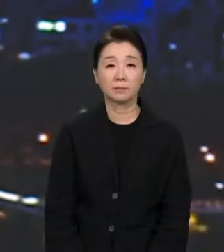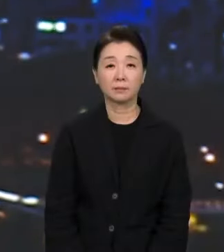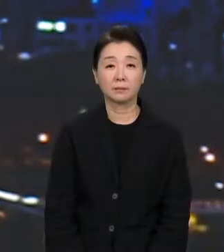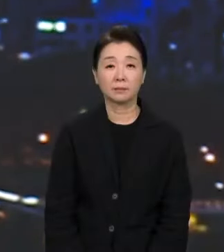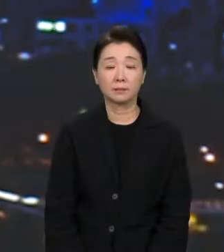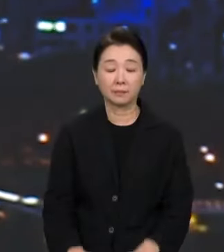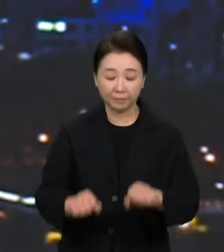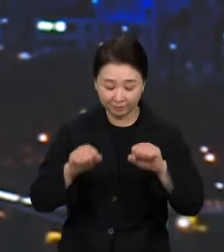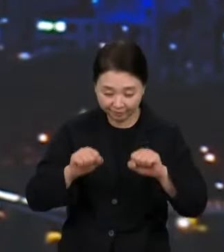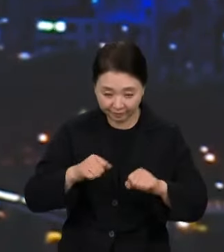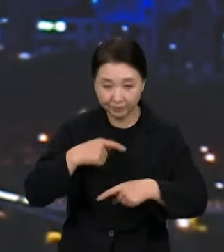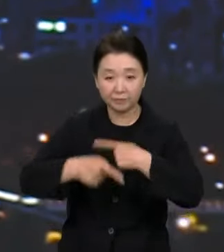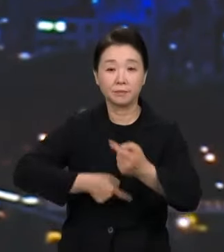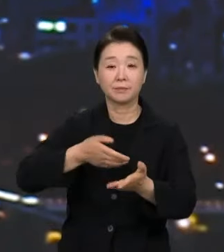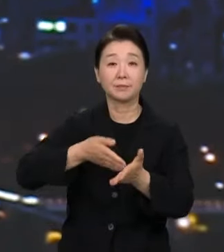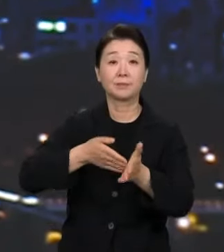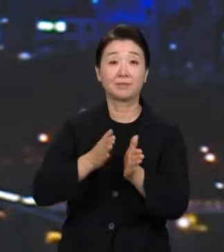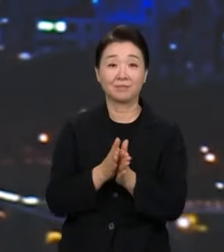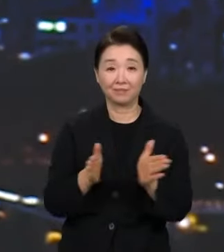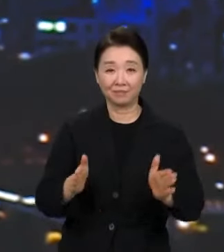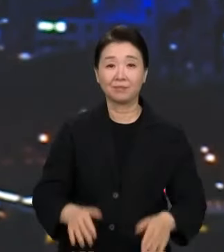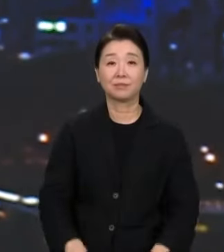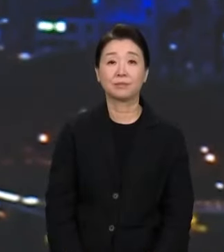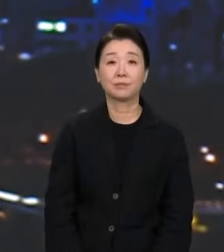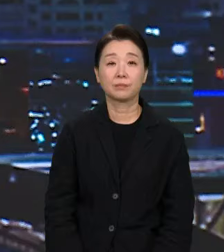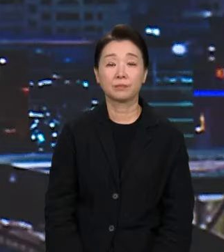시청자 여러분, JTBC 뉴스룸을 시작하겠습니다.